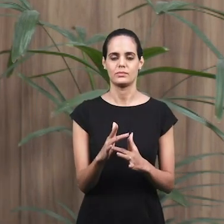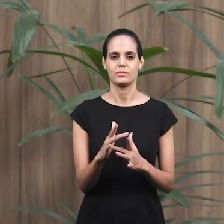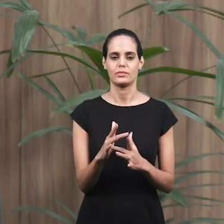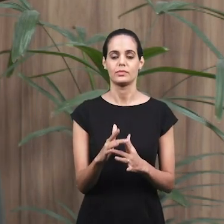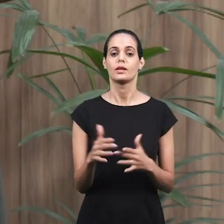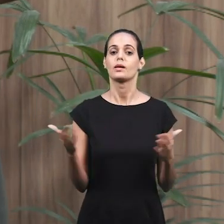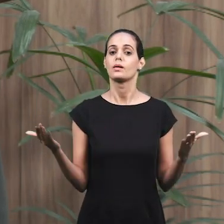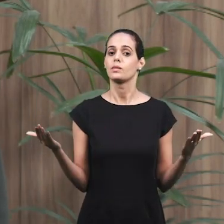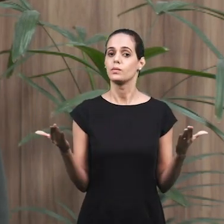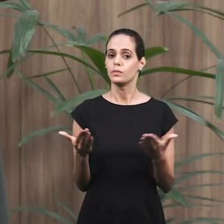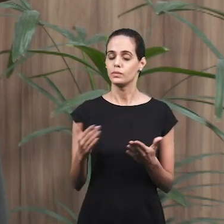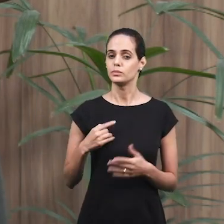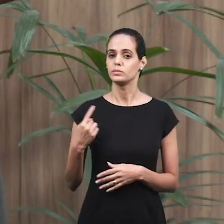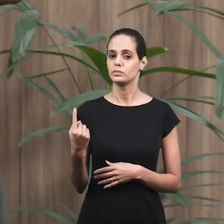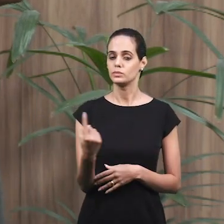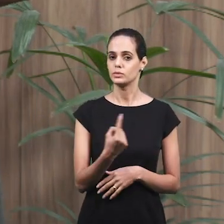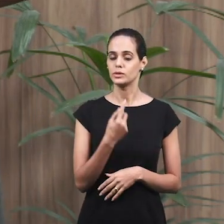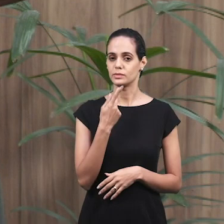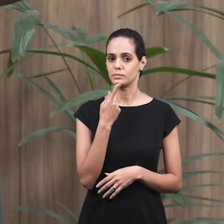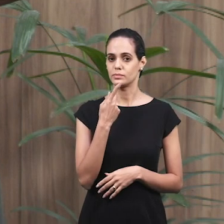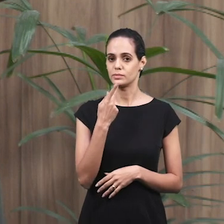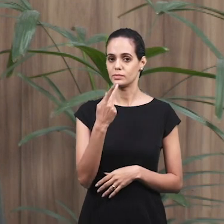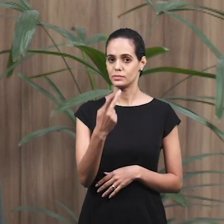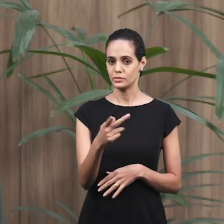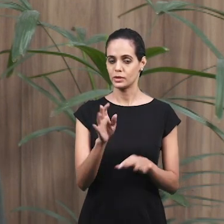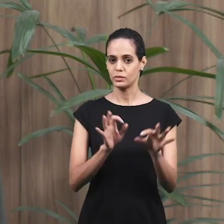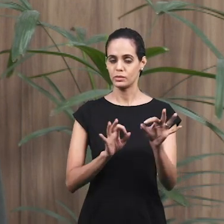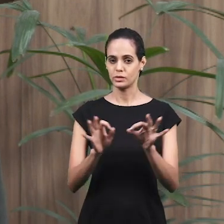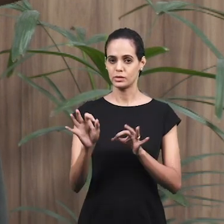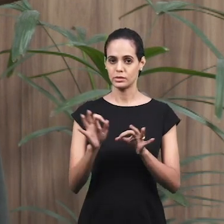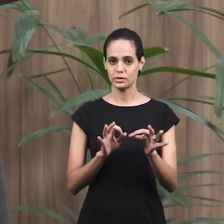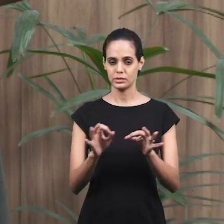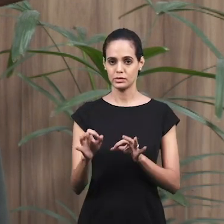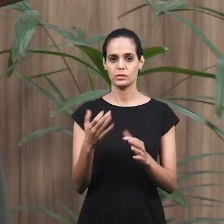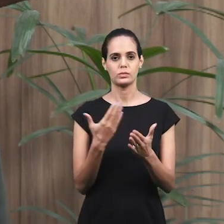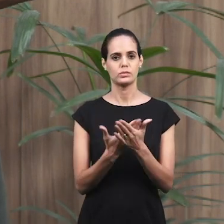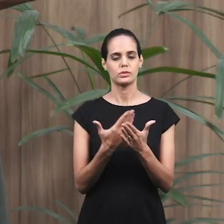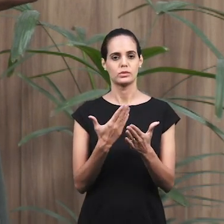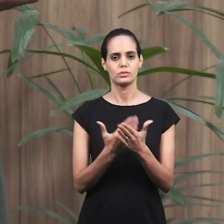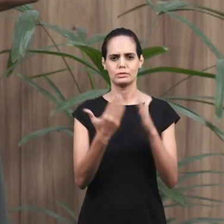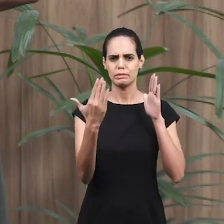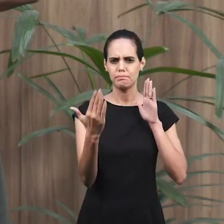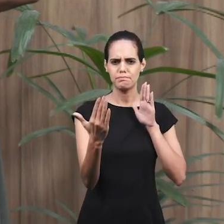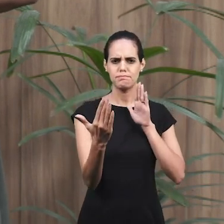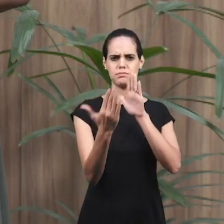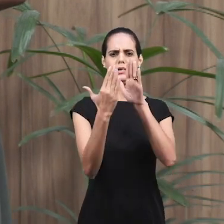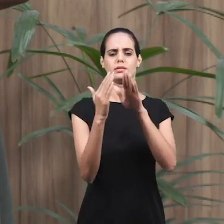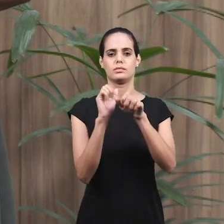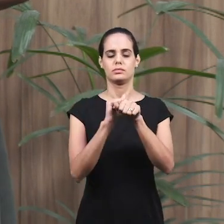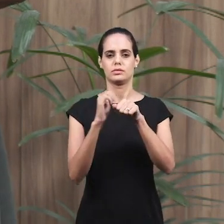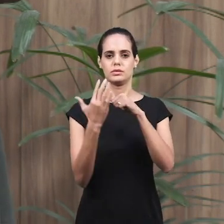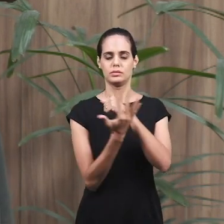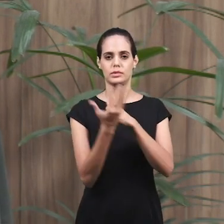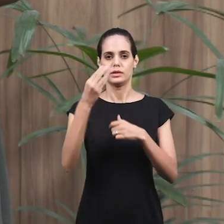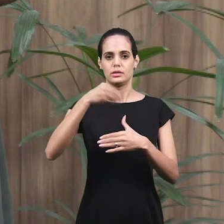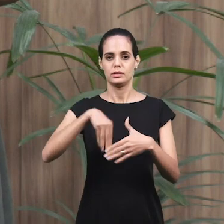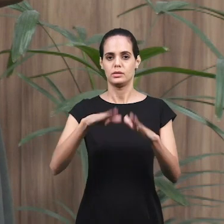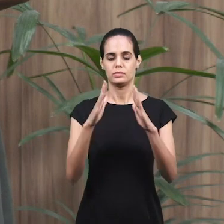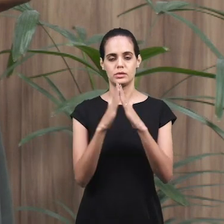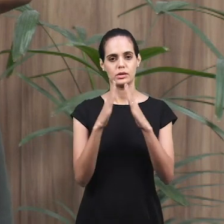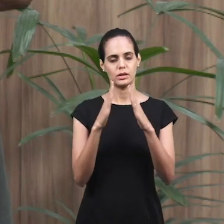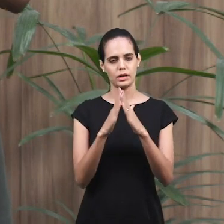train de parler de l'organisation des études, nous allons traiter de l'impact de la pandémie dans nos maisons. Ce